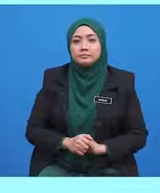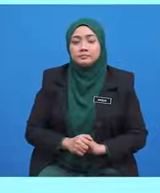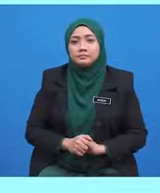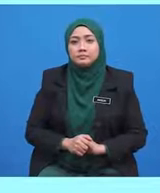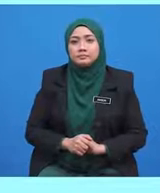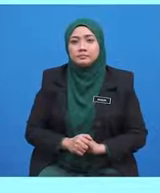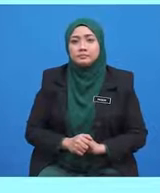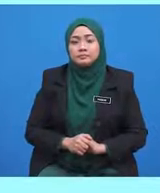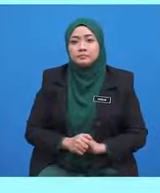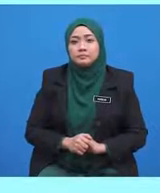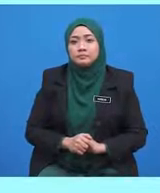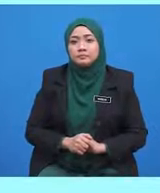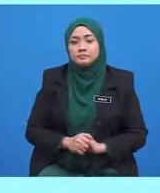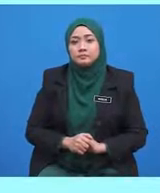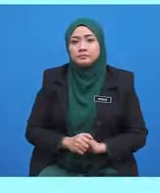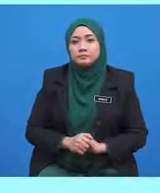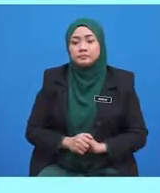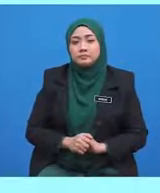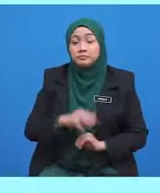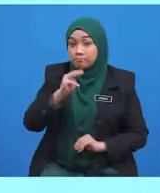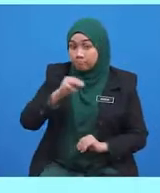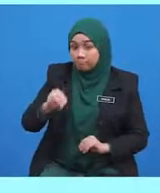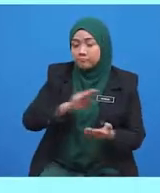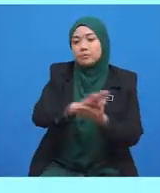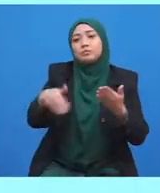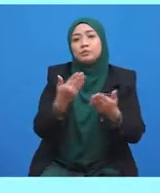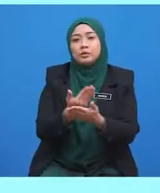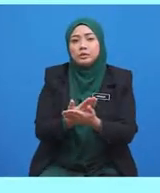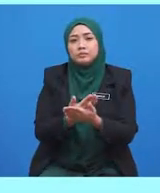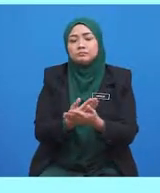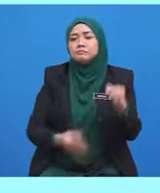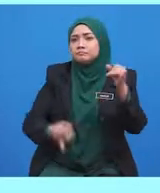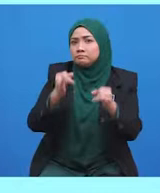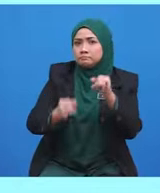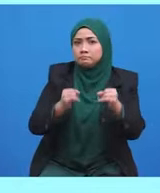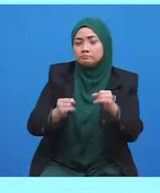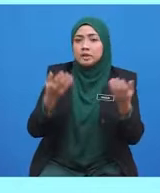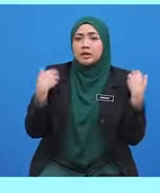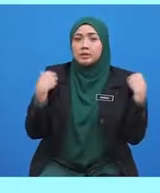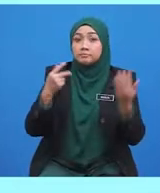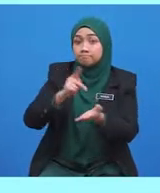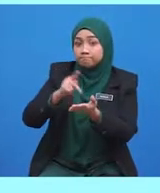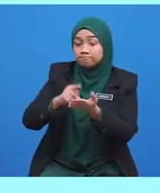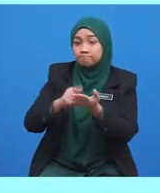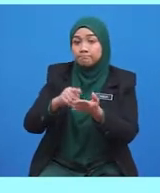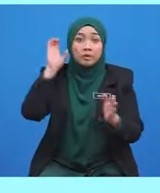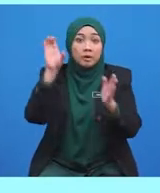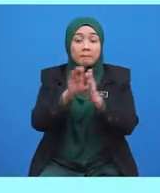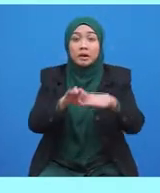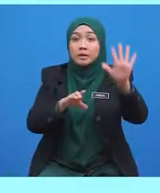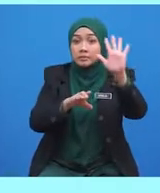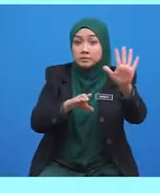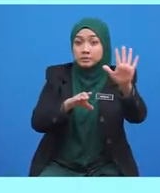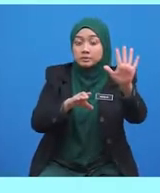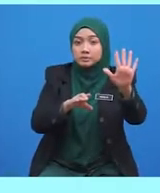1, 2, 3, 4 garis. Murid sekalian, jika bilangannya 5, objeknya juga